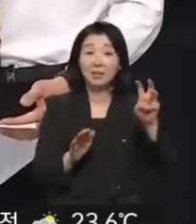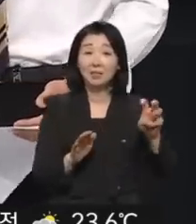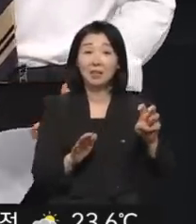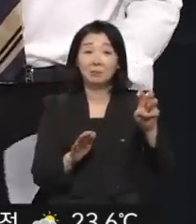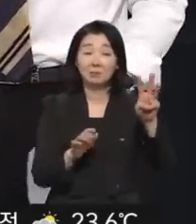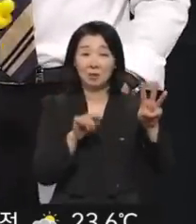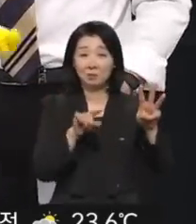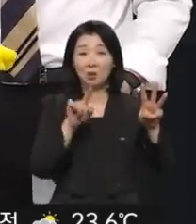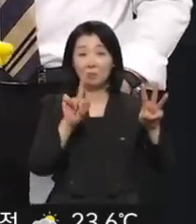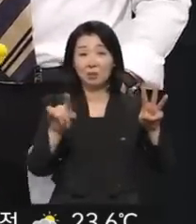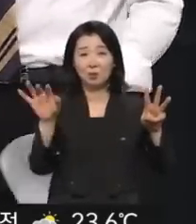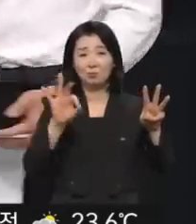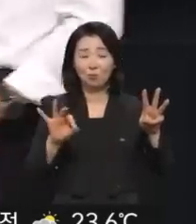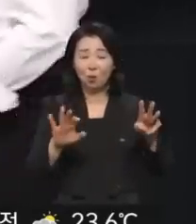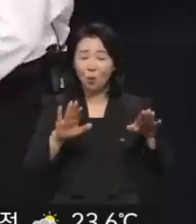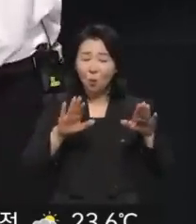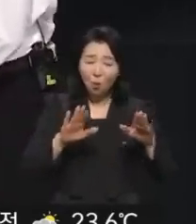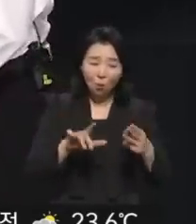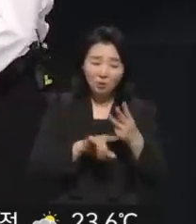33.1%였는데요. 이달 초보다